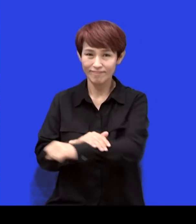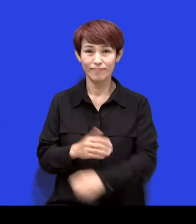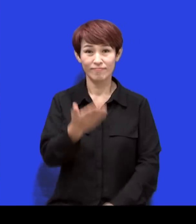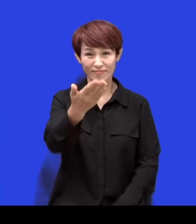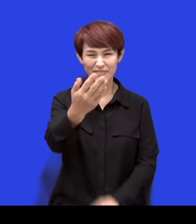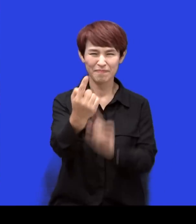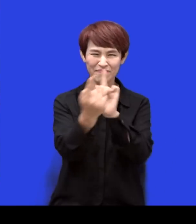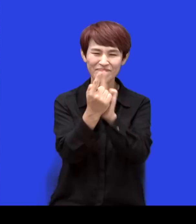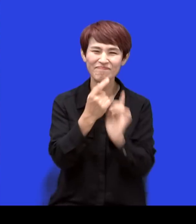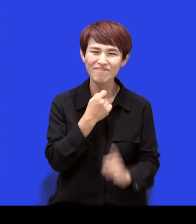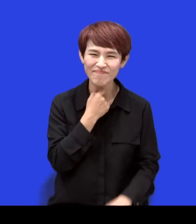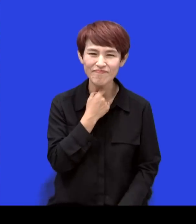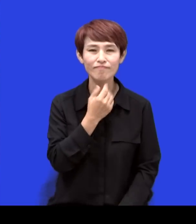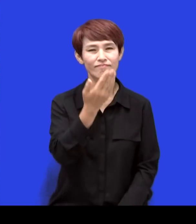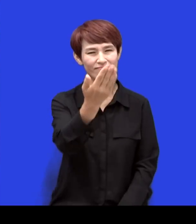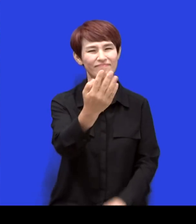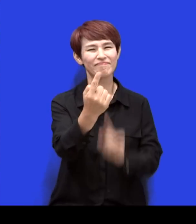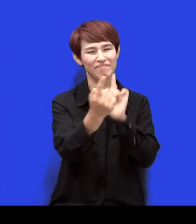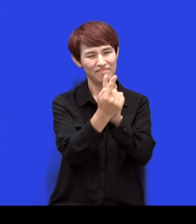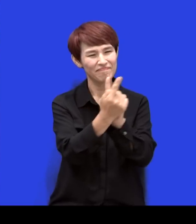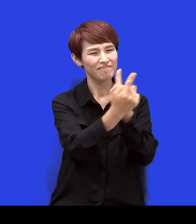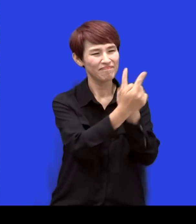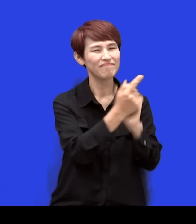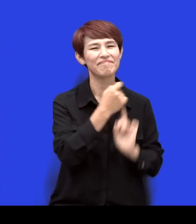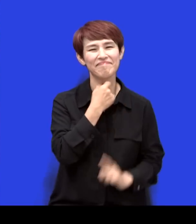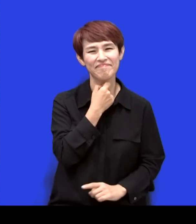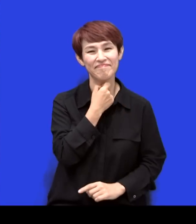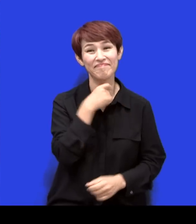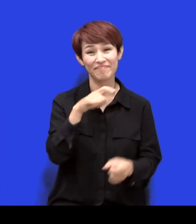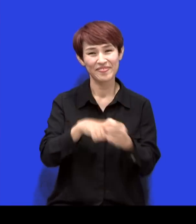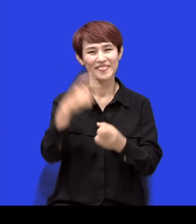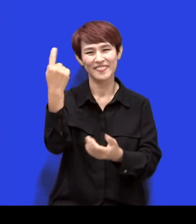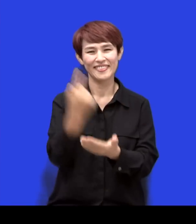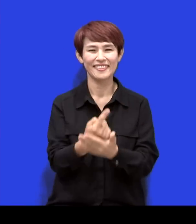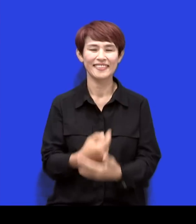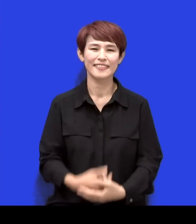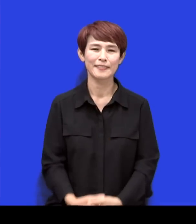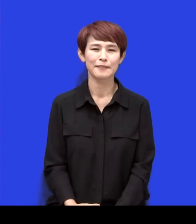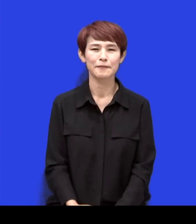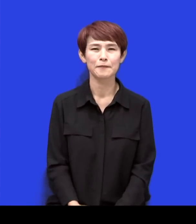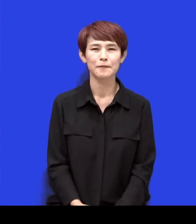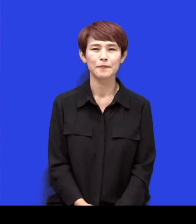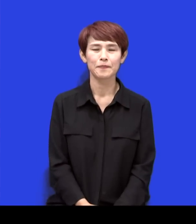주영훈님도 뵙고 싶었고 아, 예. 이정수님, 안수진님도 뵐 겸 예, 예. 나왔습니다.